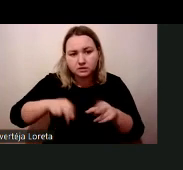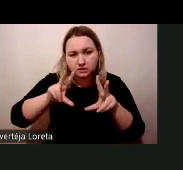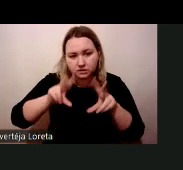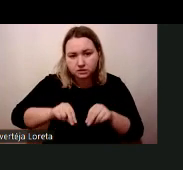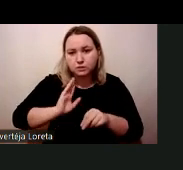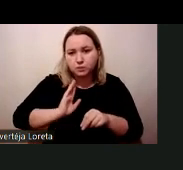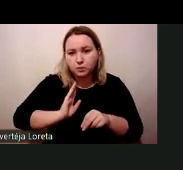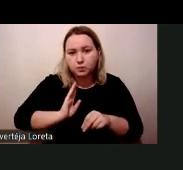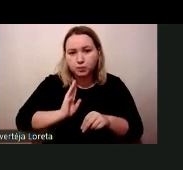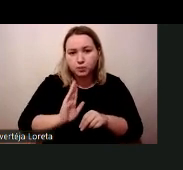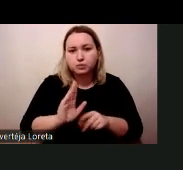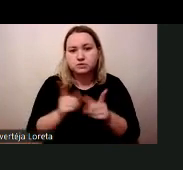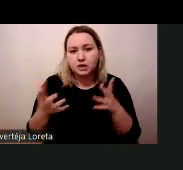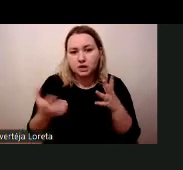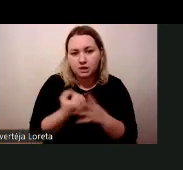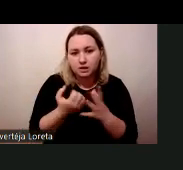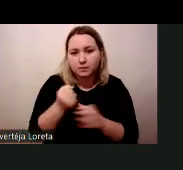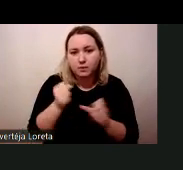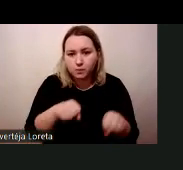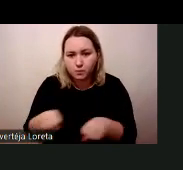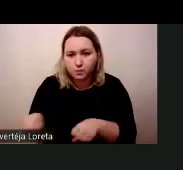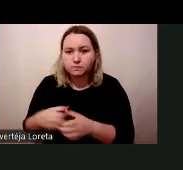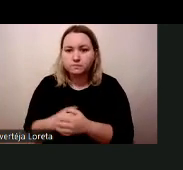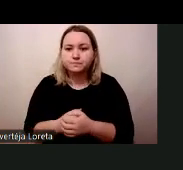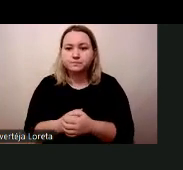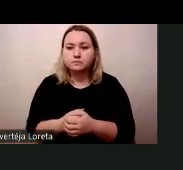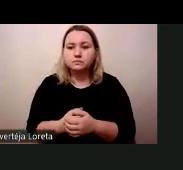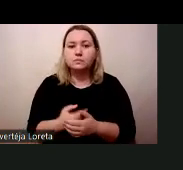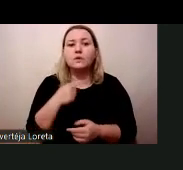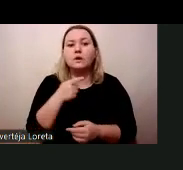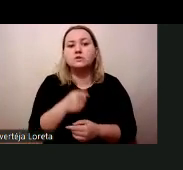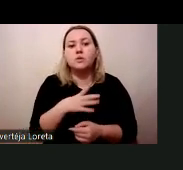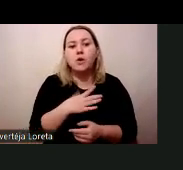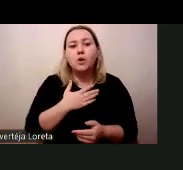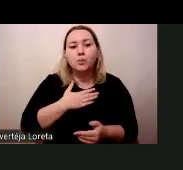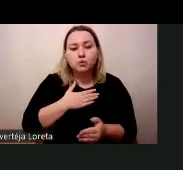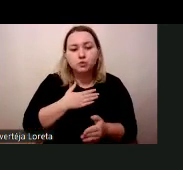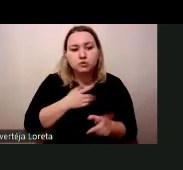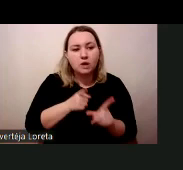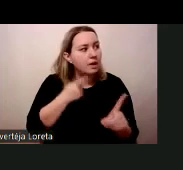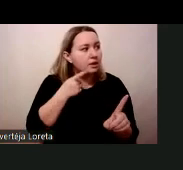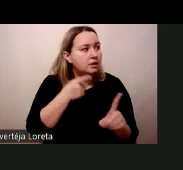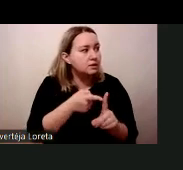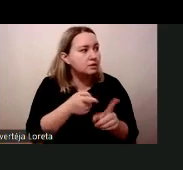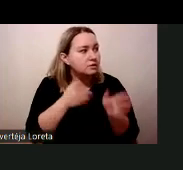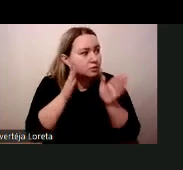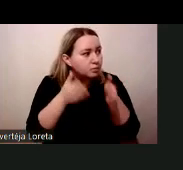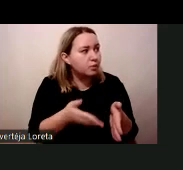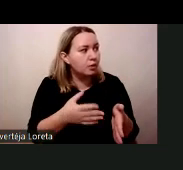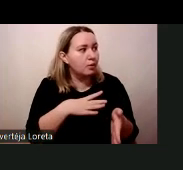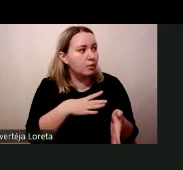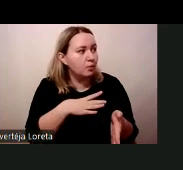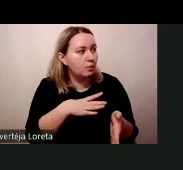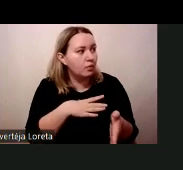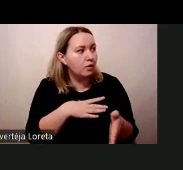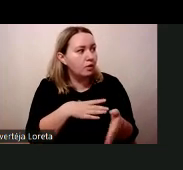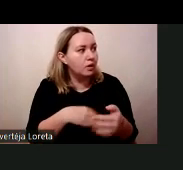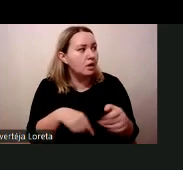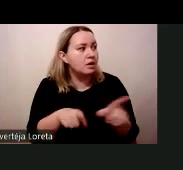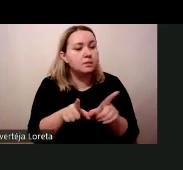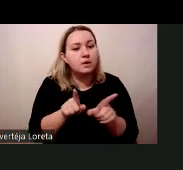jie yra pasiektiniai vidurinėme lygmenyje. Tai čia mūsų buvo koncentracijos sritis. Ir mes turėjome taip pat tam